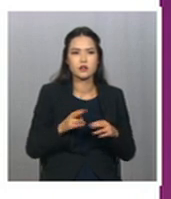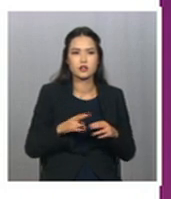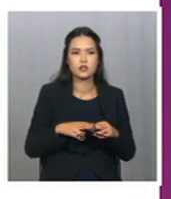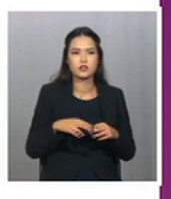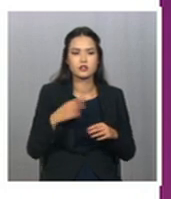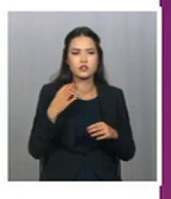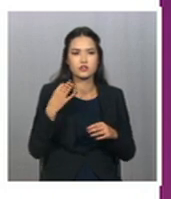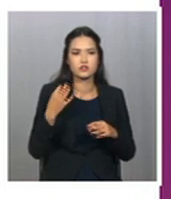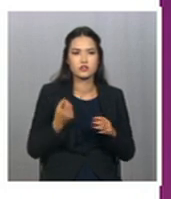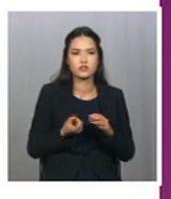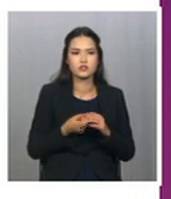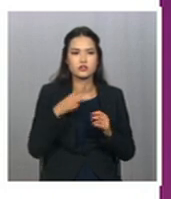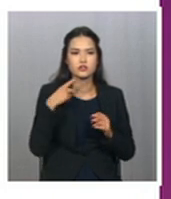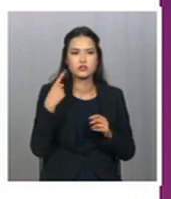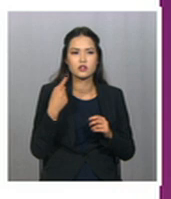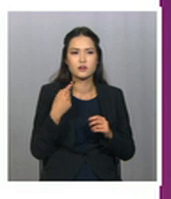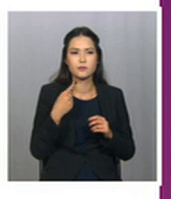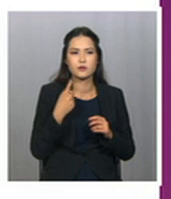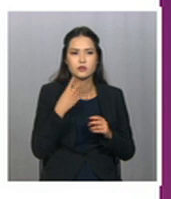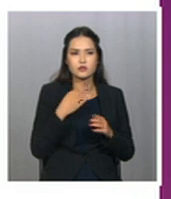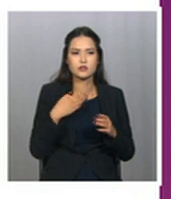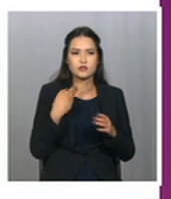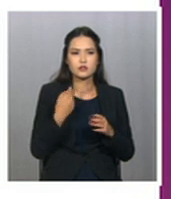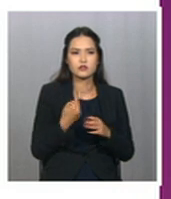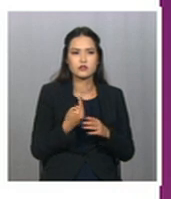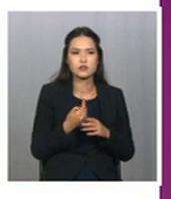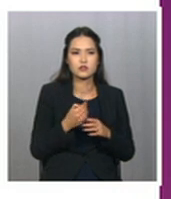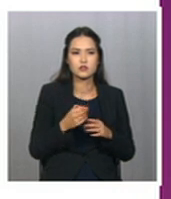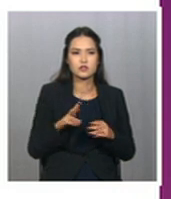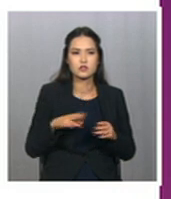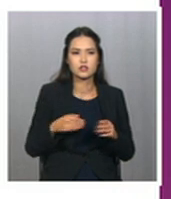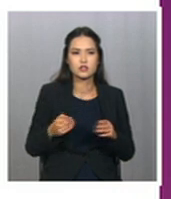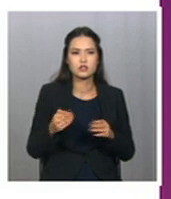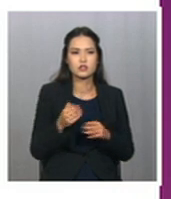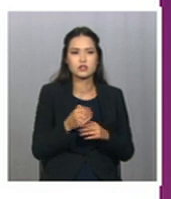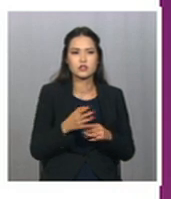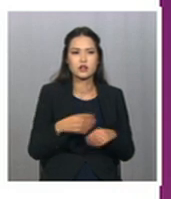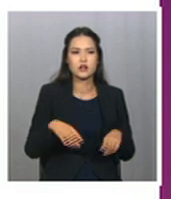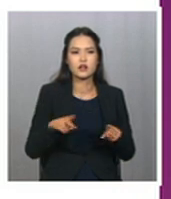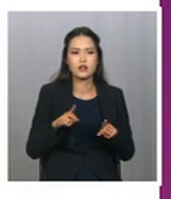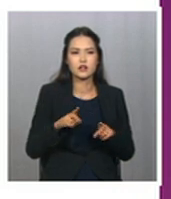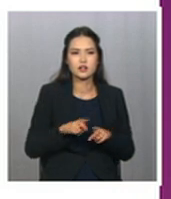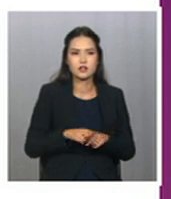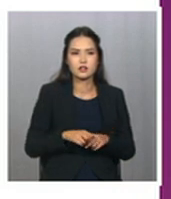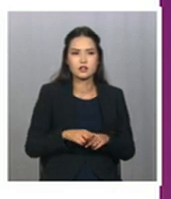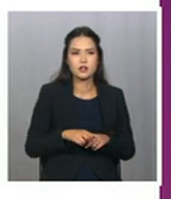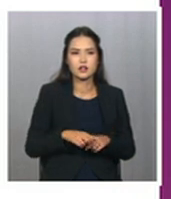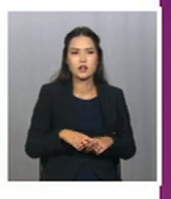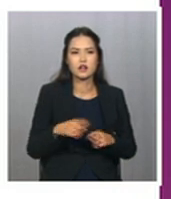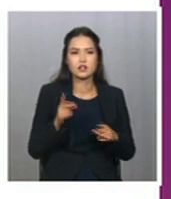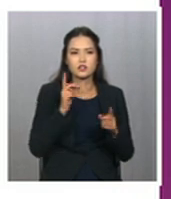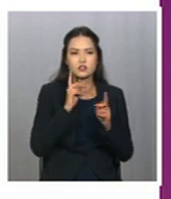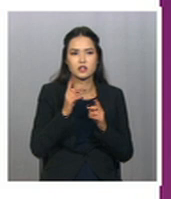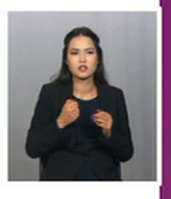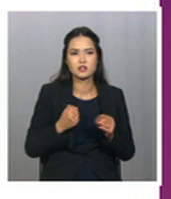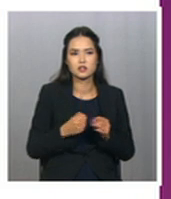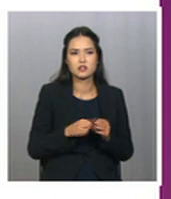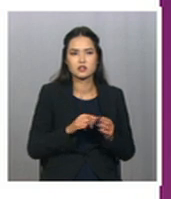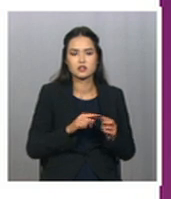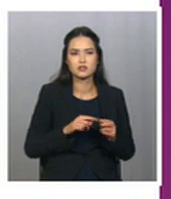жігіт құттықтау телеграммаларын директорға ұсынады. Бұл құттықтауларды жиналысқа дейін жеткізбек